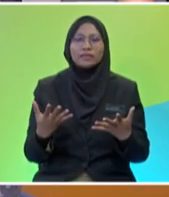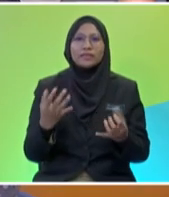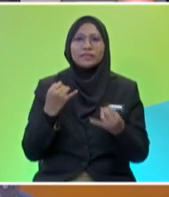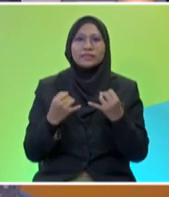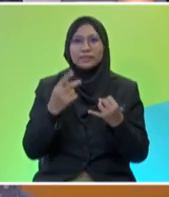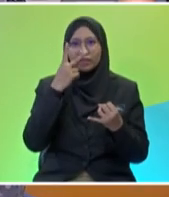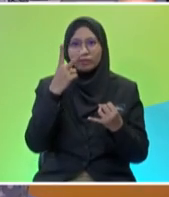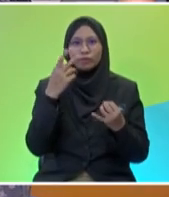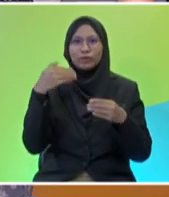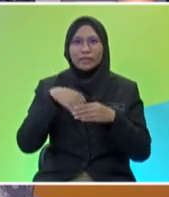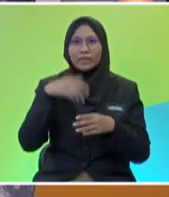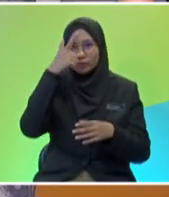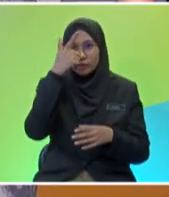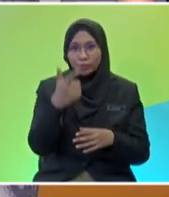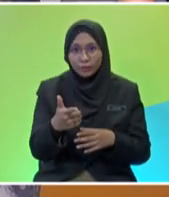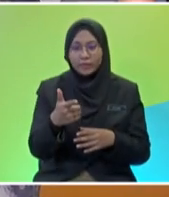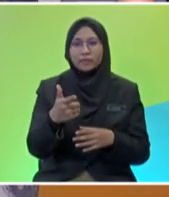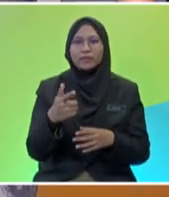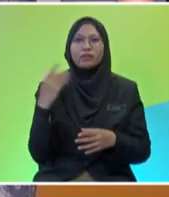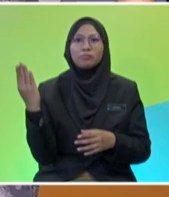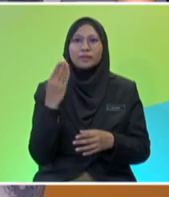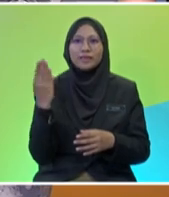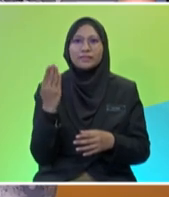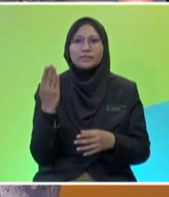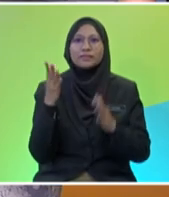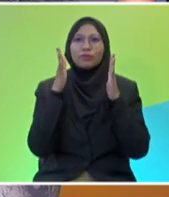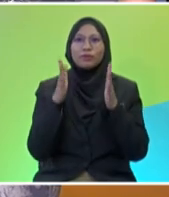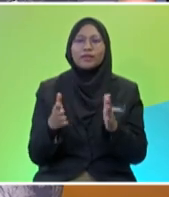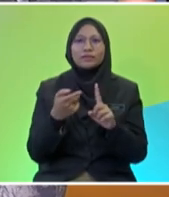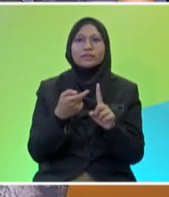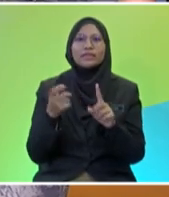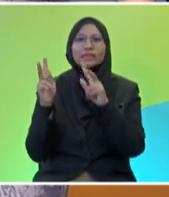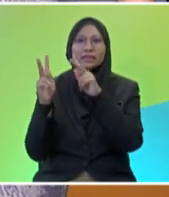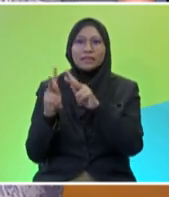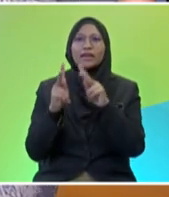terlibat atau pun menjadi mangsa kebanyakan mereka